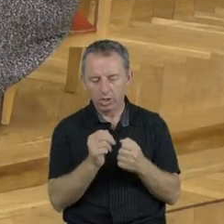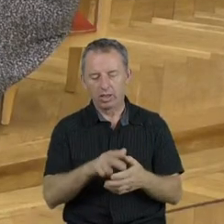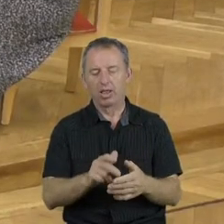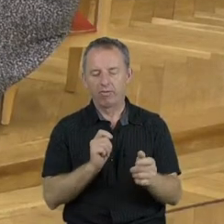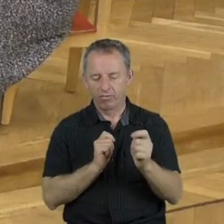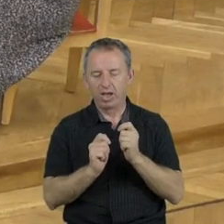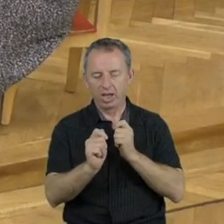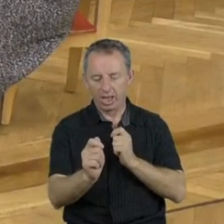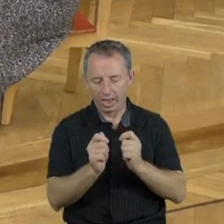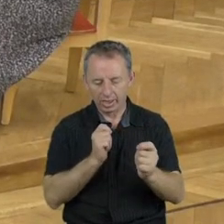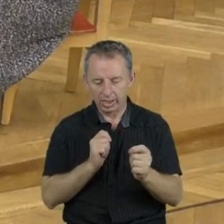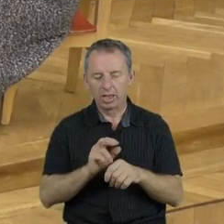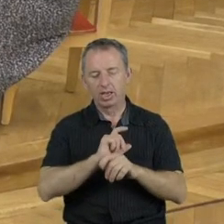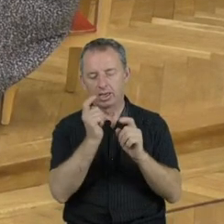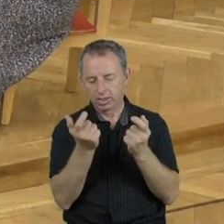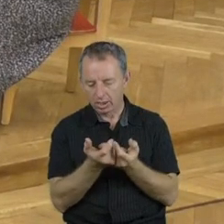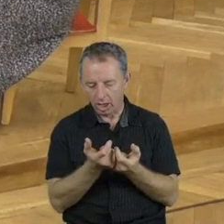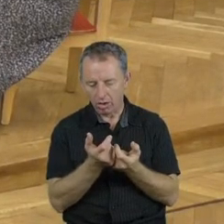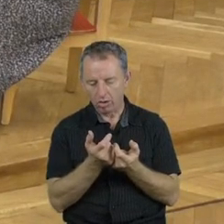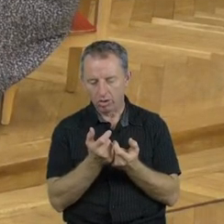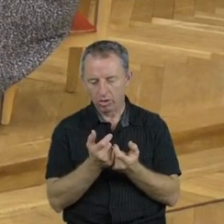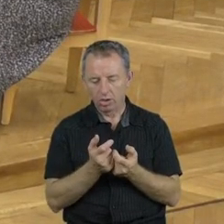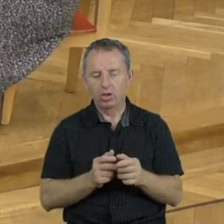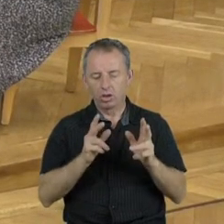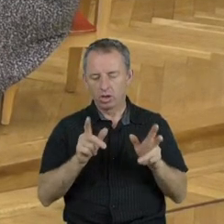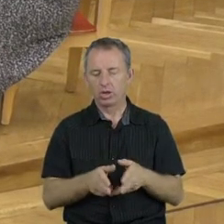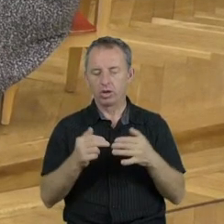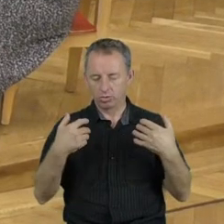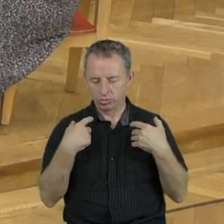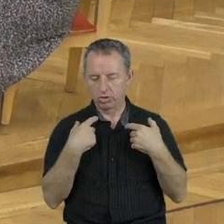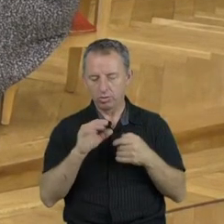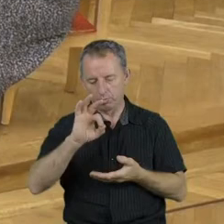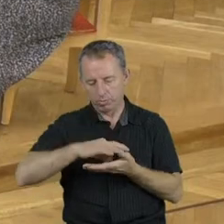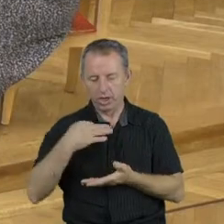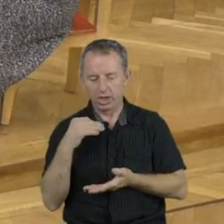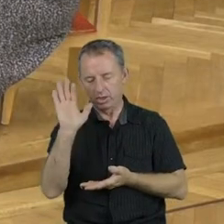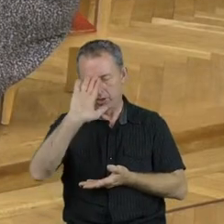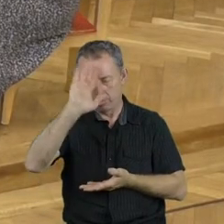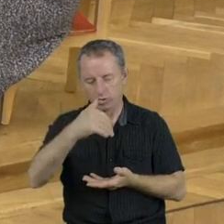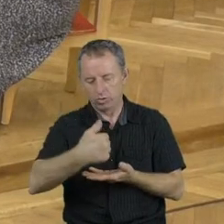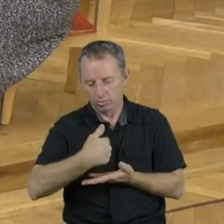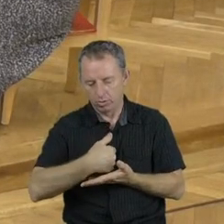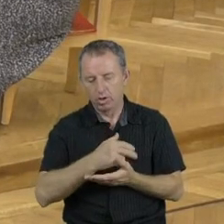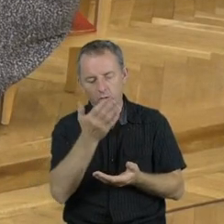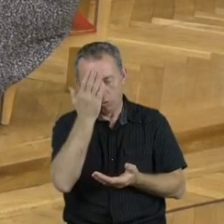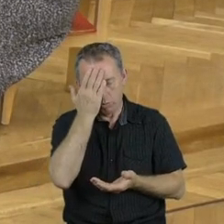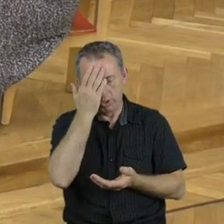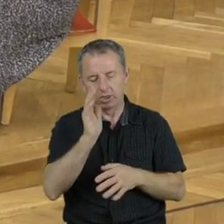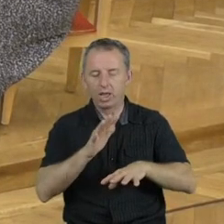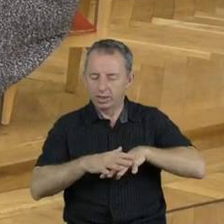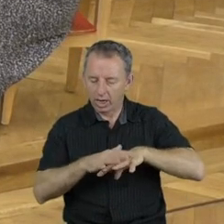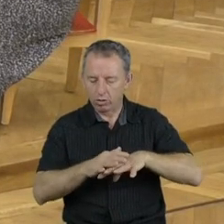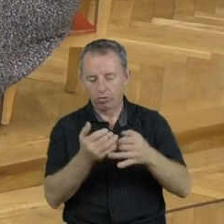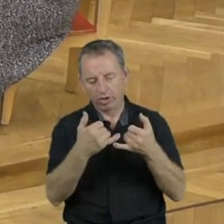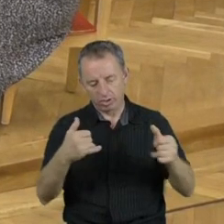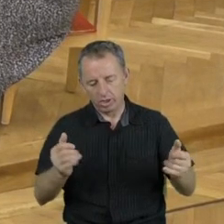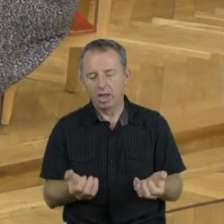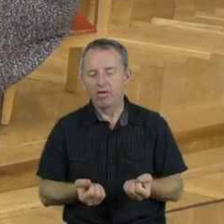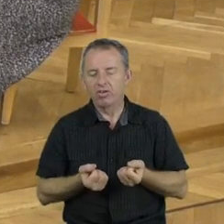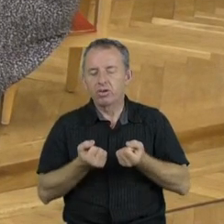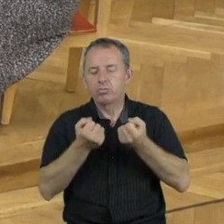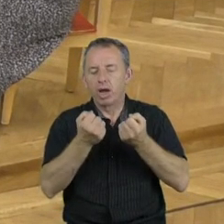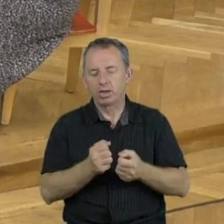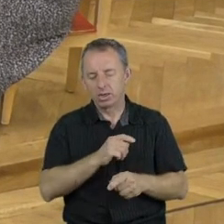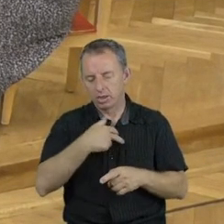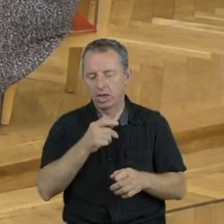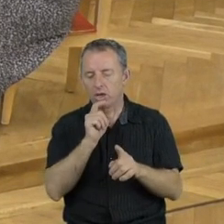wakacje, na całą resztę życia, abyś nauczył nas, Panie Boże, dobrze traktować innych i wzmacniać naszymi